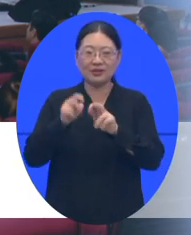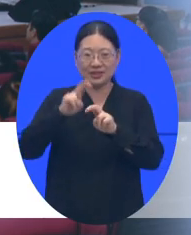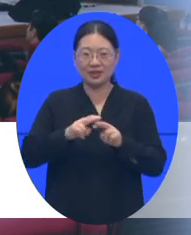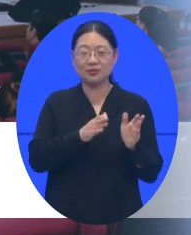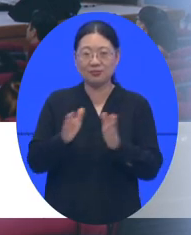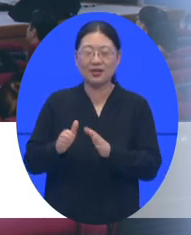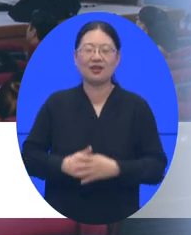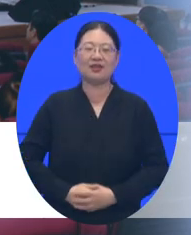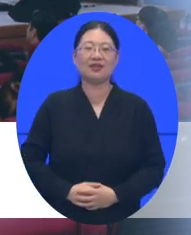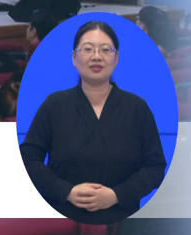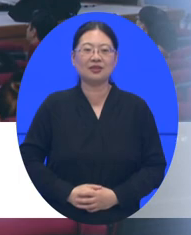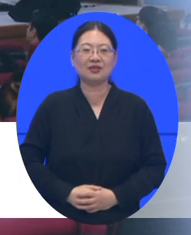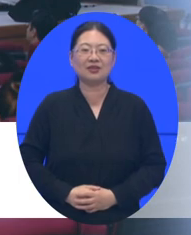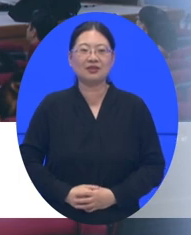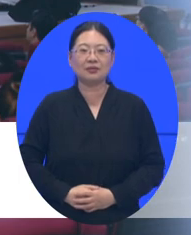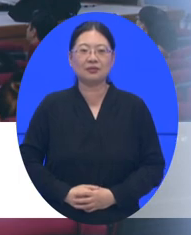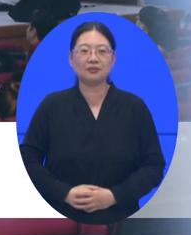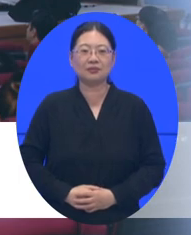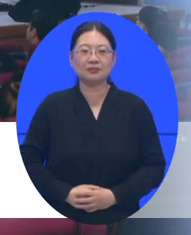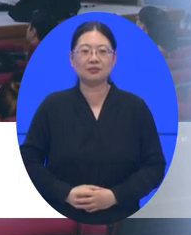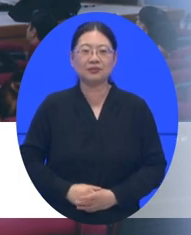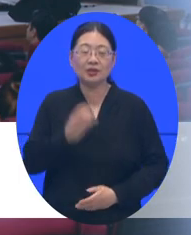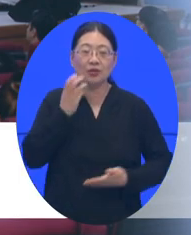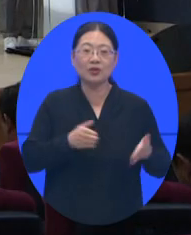자리가 마련됐습니다. 서문영 기자입니다.